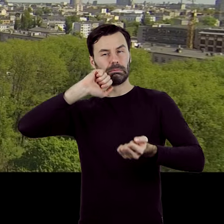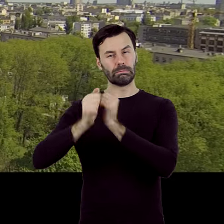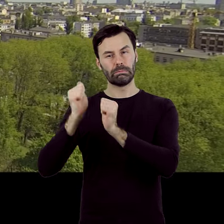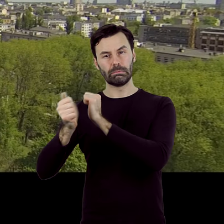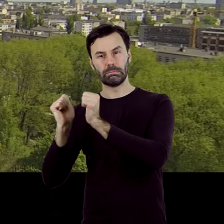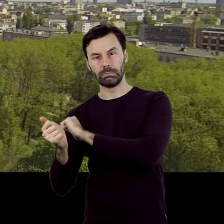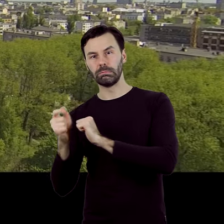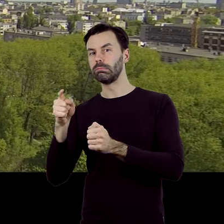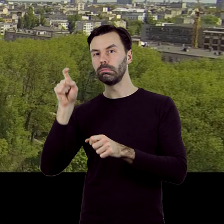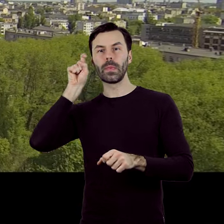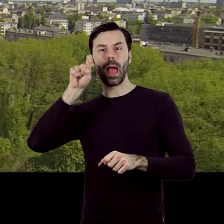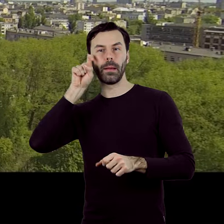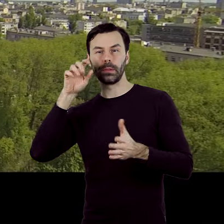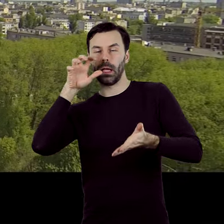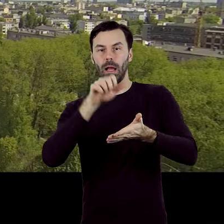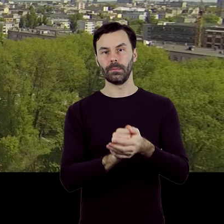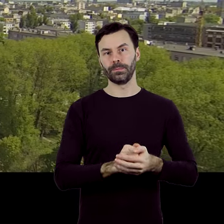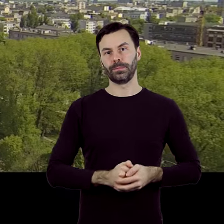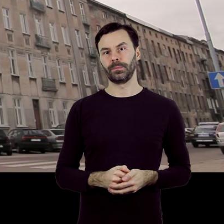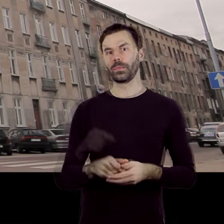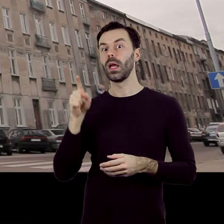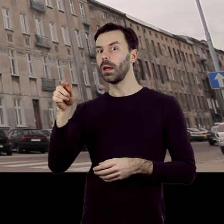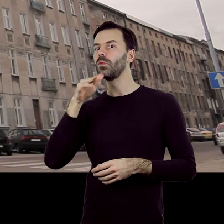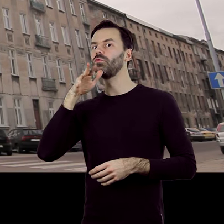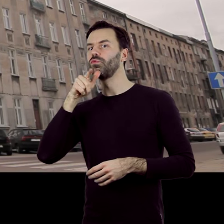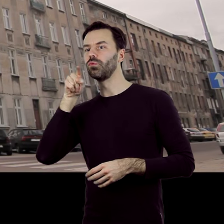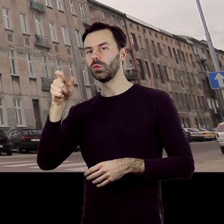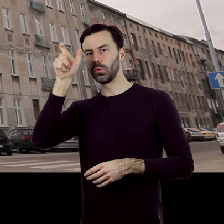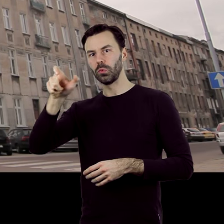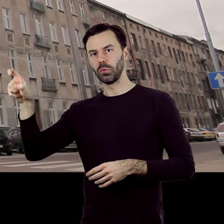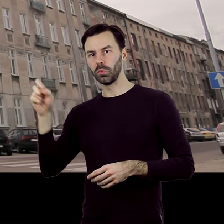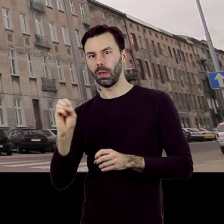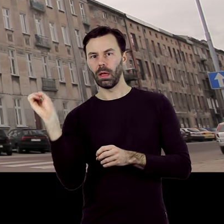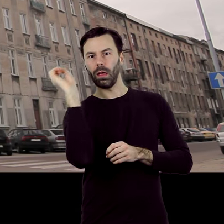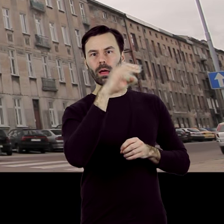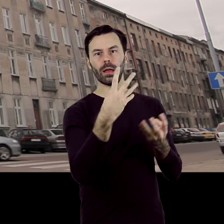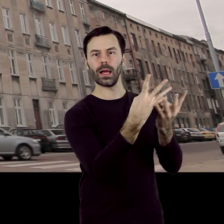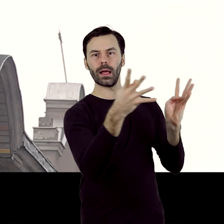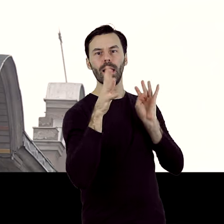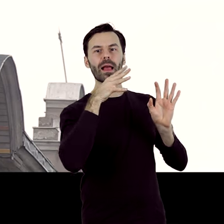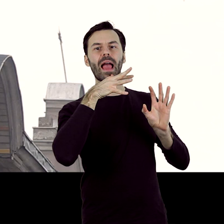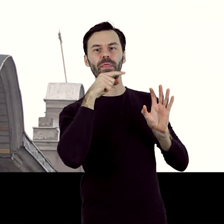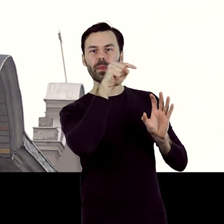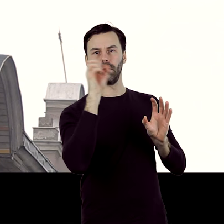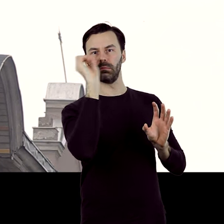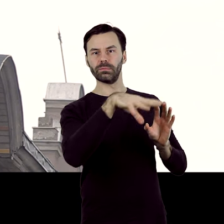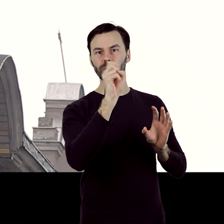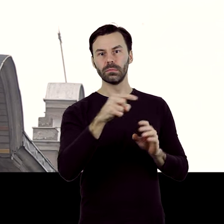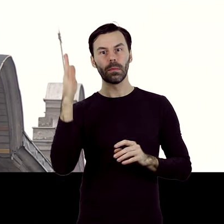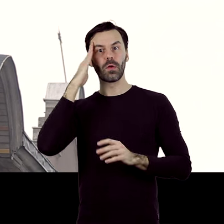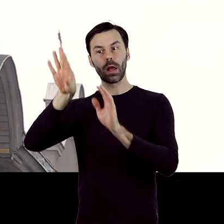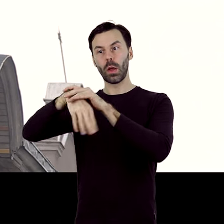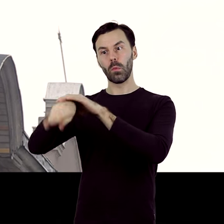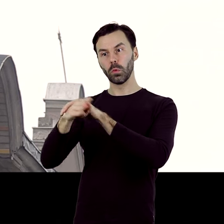niemieckiej. W wyniku przesiedlenia ludności żydowskiej do Litzmannstadt-Ghetto pozostawione przez nią mieszkania